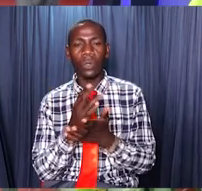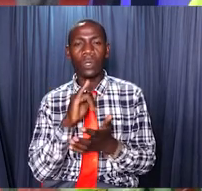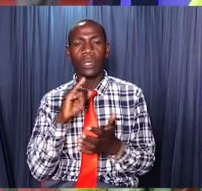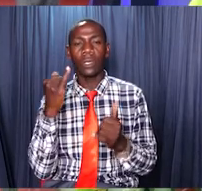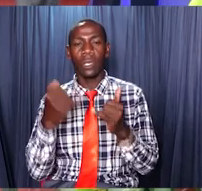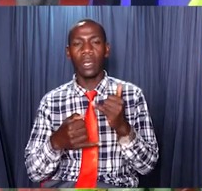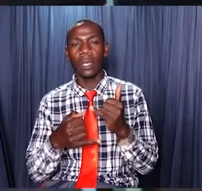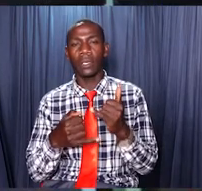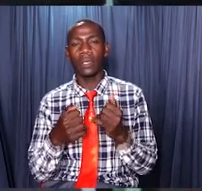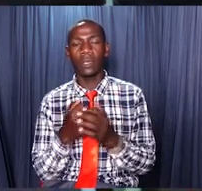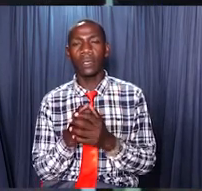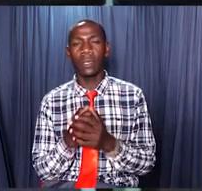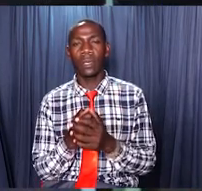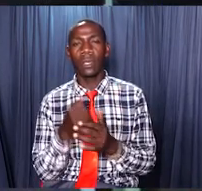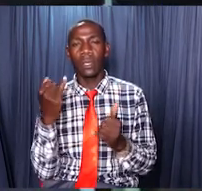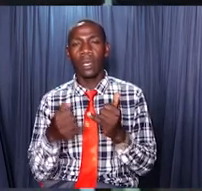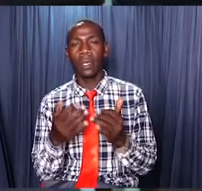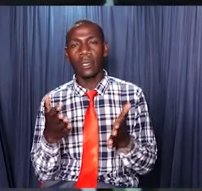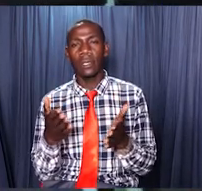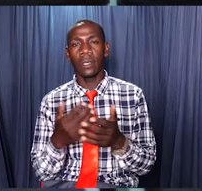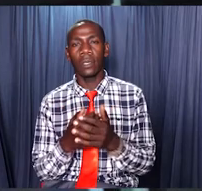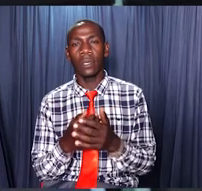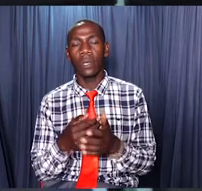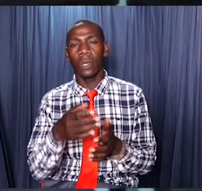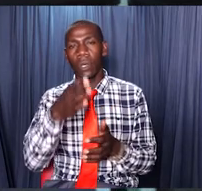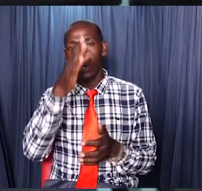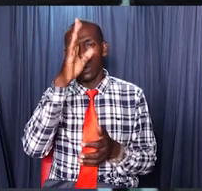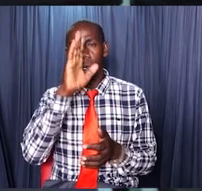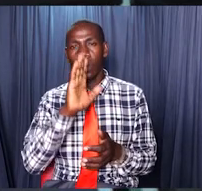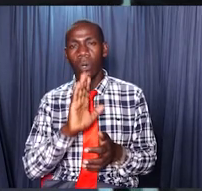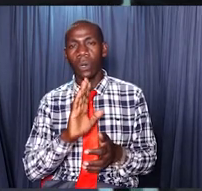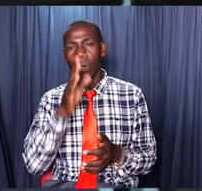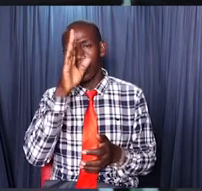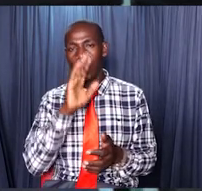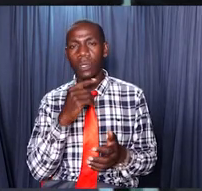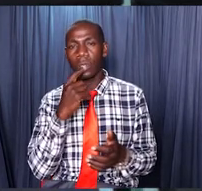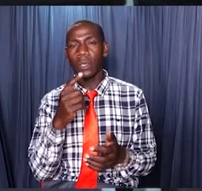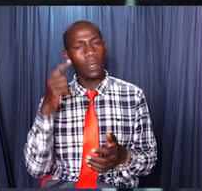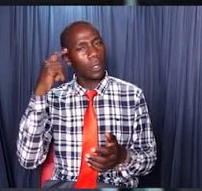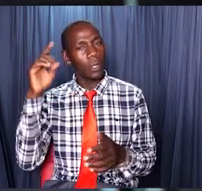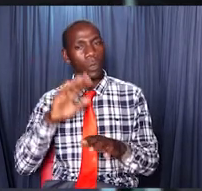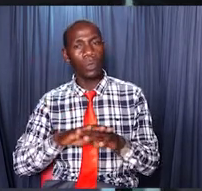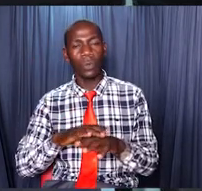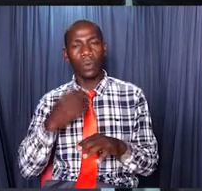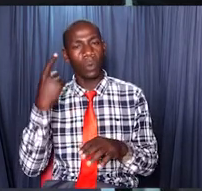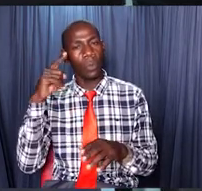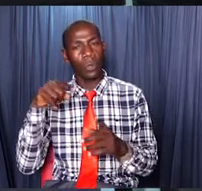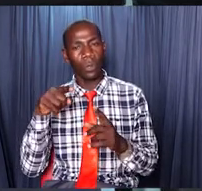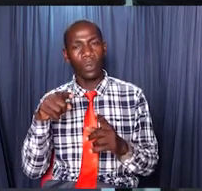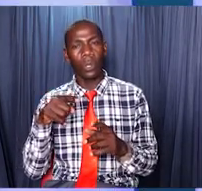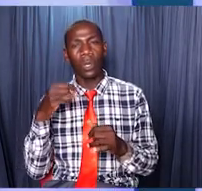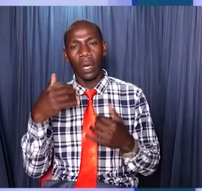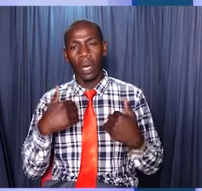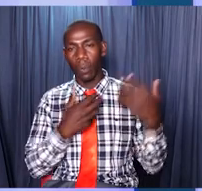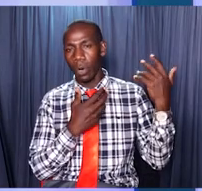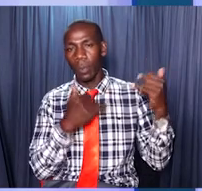the condition, it was kind the end. Ndio ule mwisho. Yet the end. Ndio Mungu anasema nitakupa na kuwazia mema. That's when God says I'm thinking good upon. Unatumaini siku za mwisho.